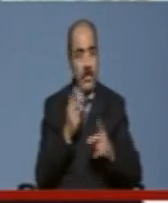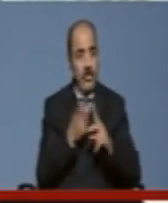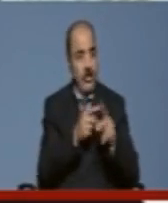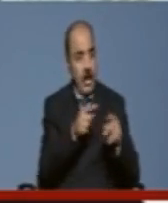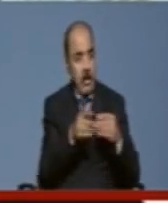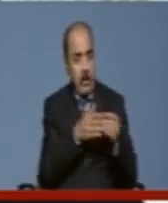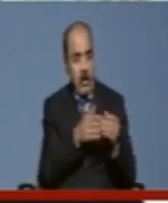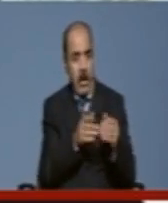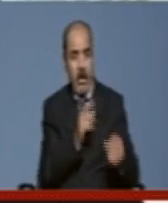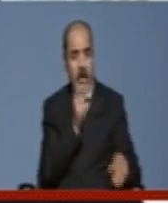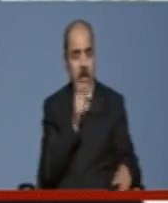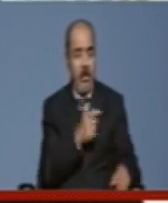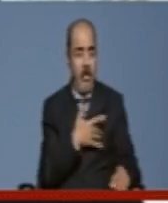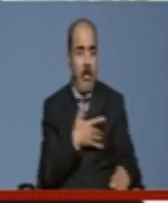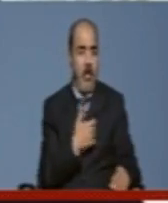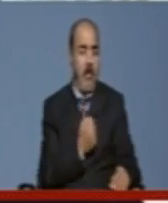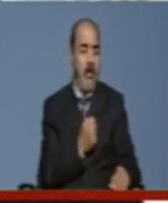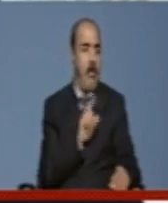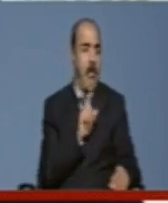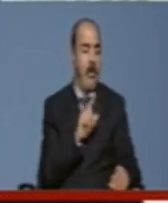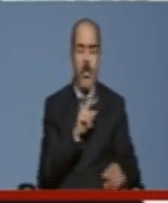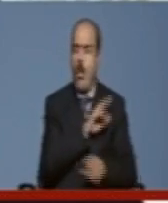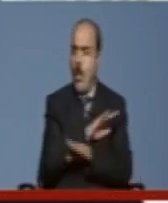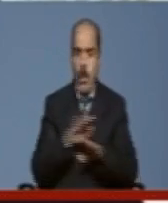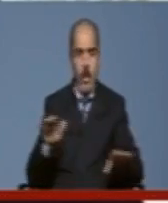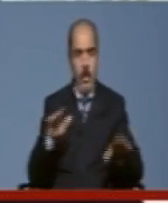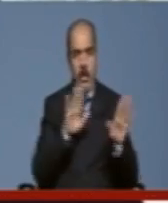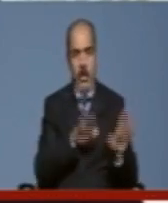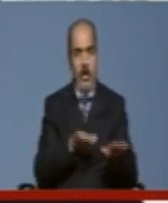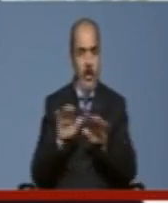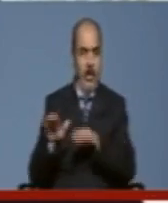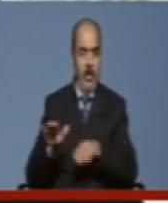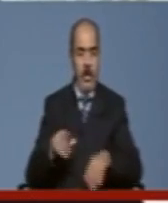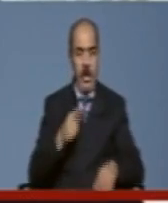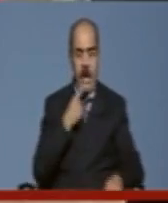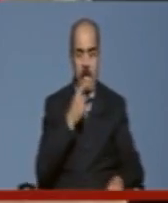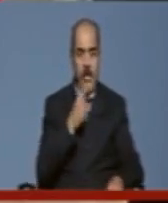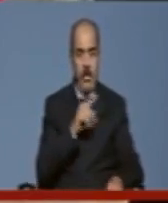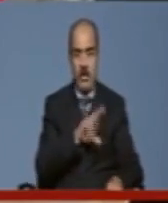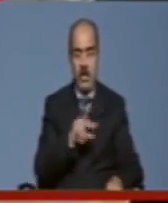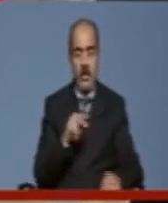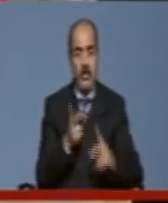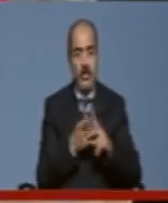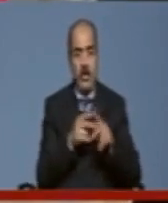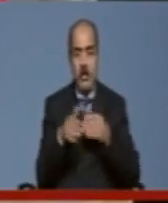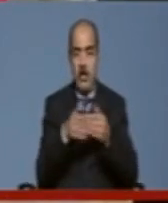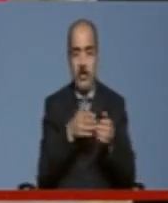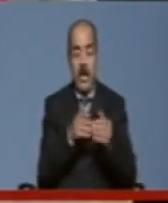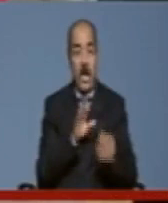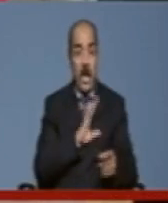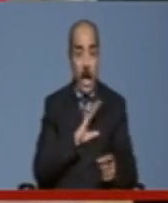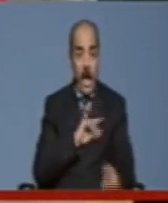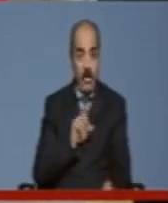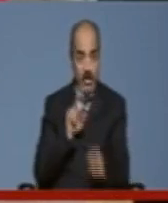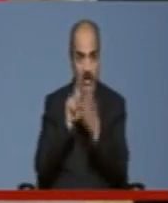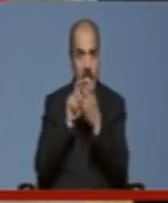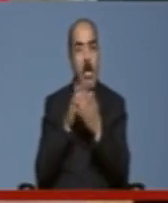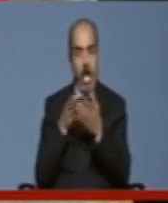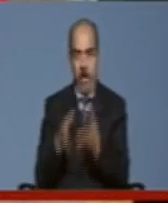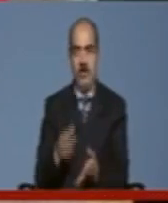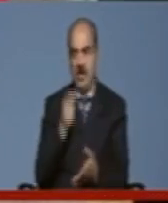تمس المدنيين، كل المدنيين مفيش كلام في ده، لأن المدني ده ملوش علاقة بالغضب